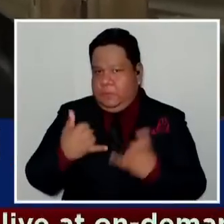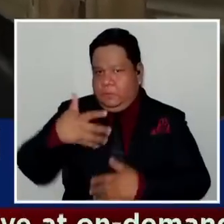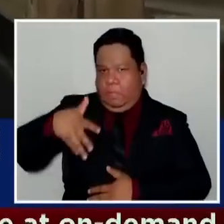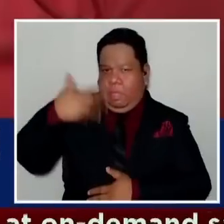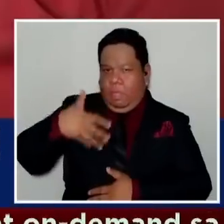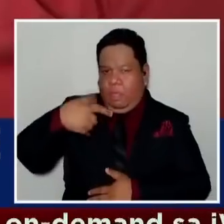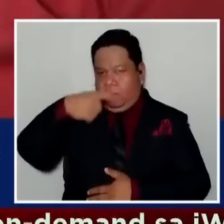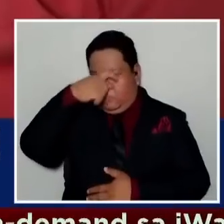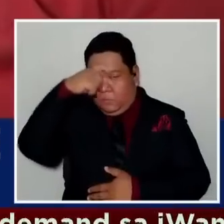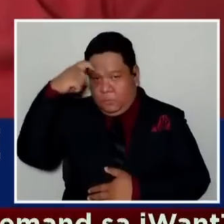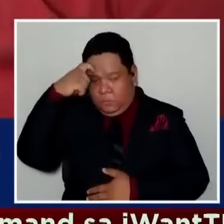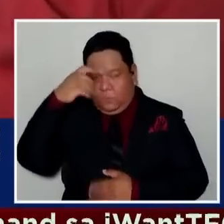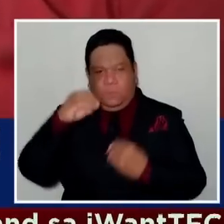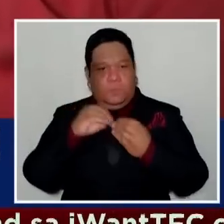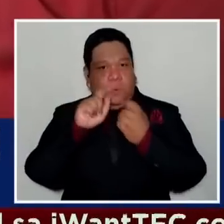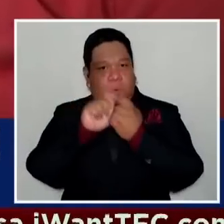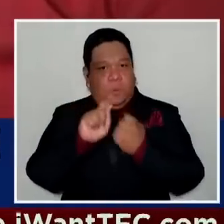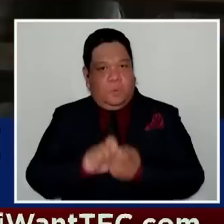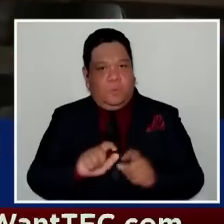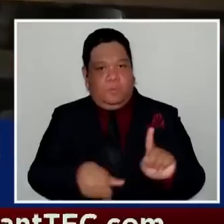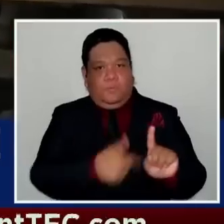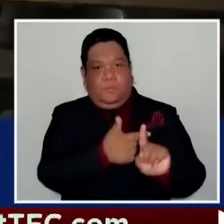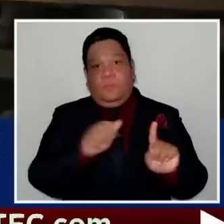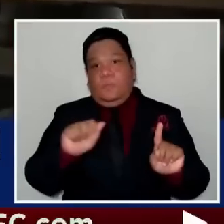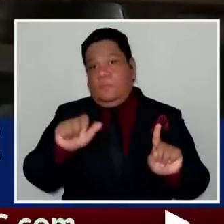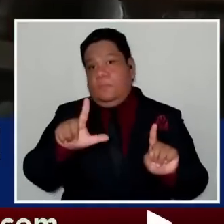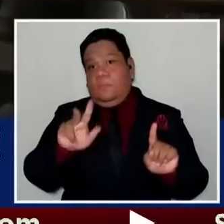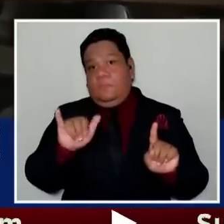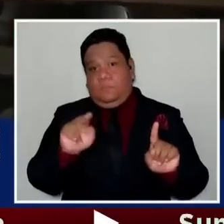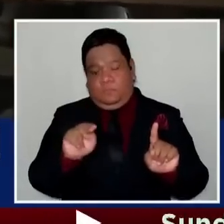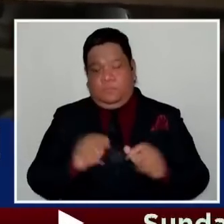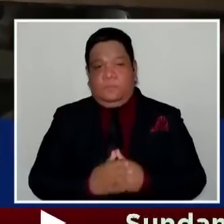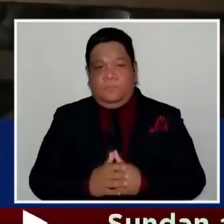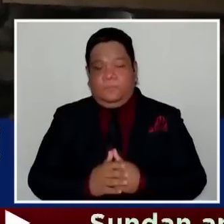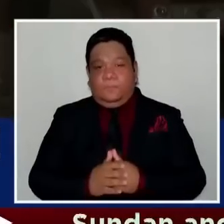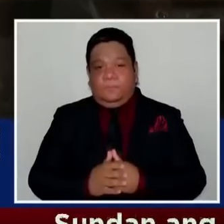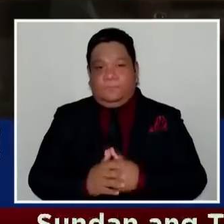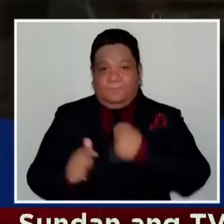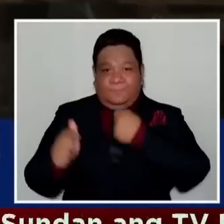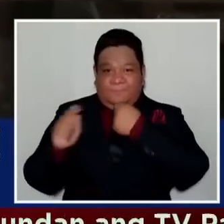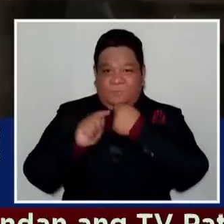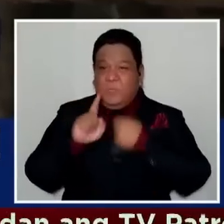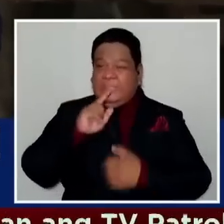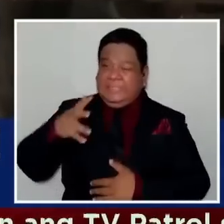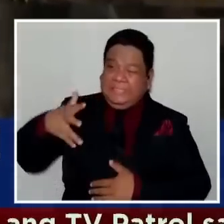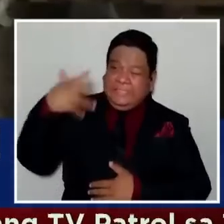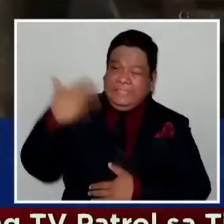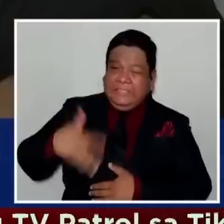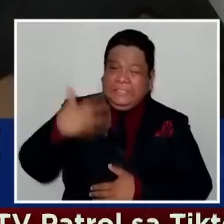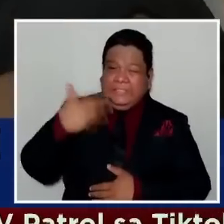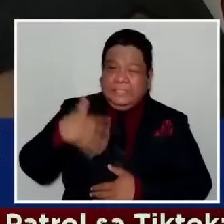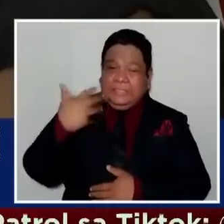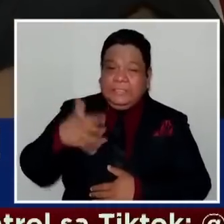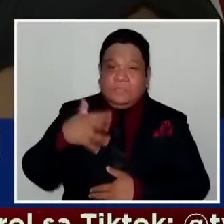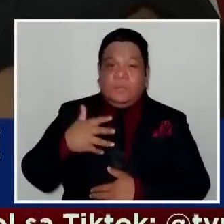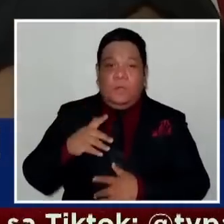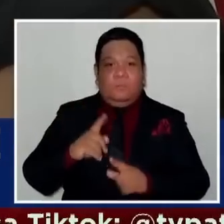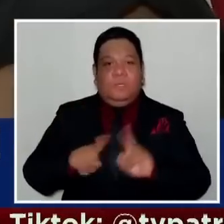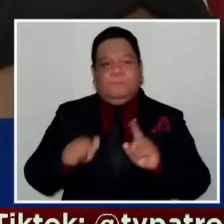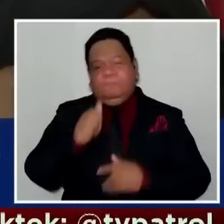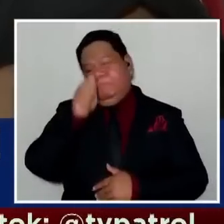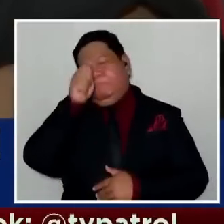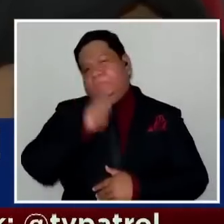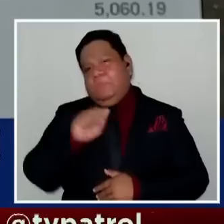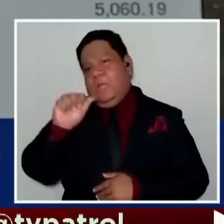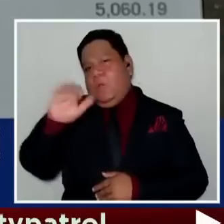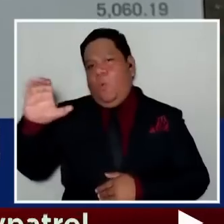Nuknuka ng init at masikip ang tirahan ni na Felix pero talagang tinitiis nilang huwag pandarin ang aircon. Tumaas kasi ang